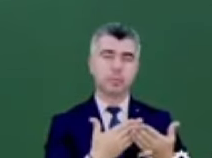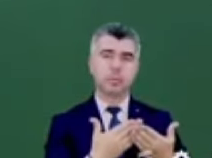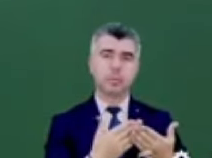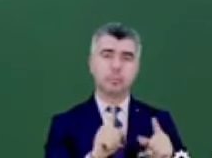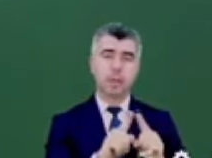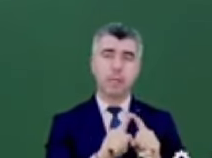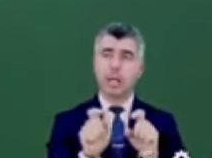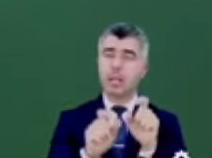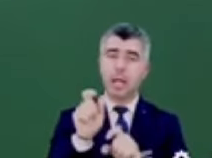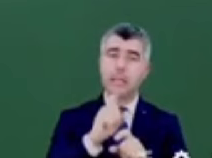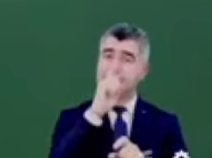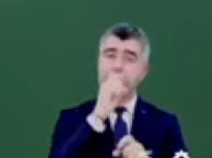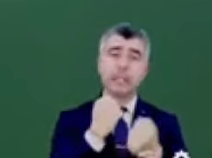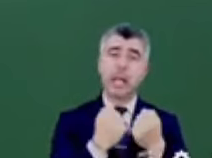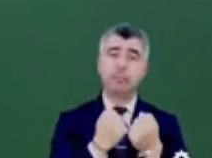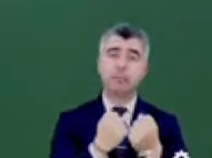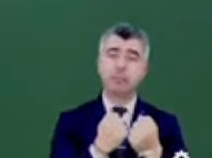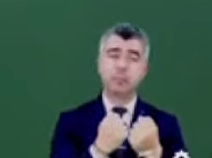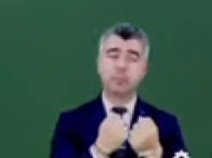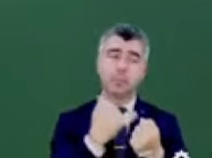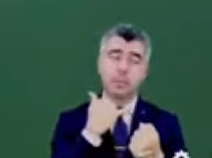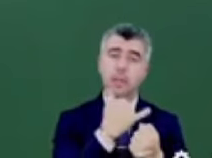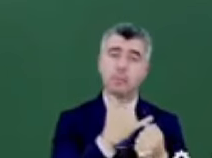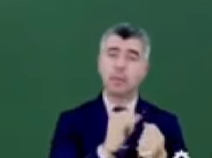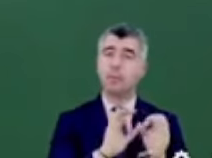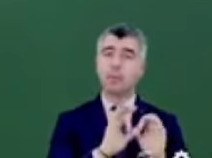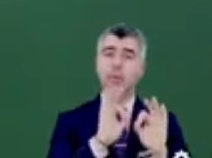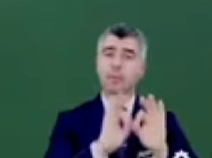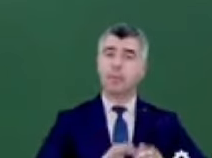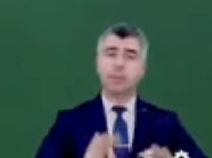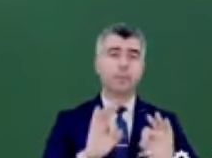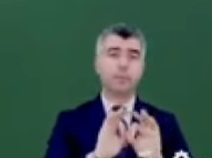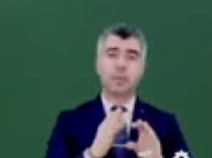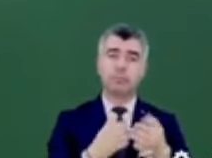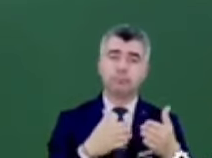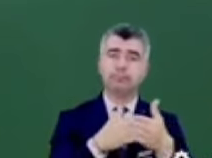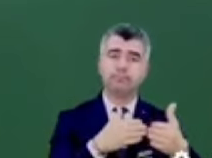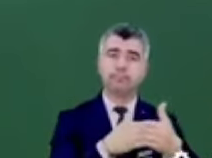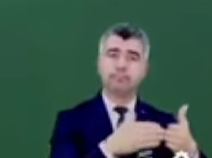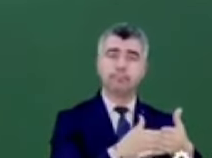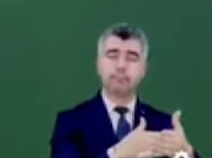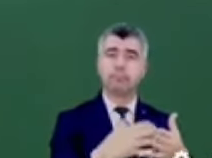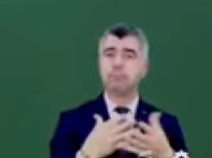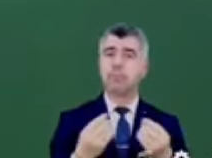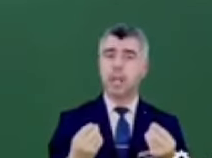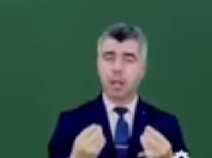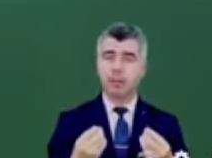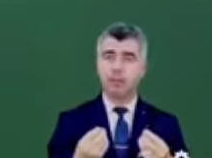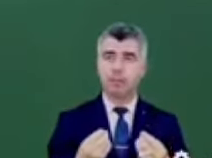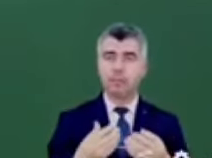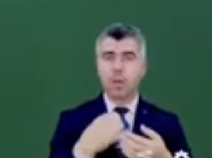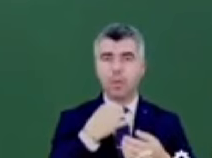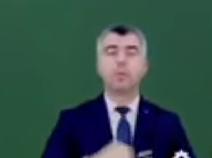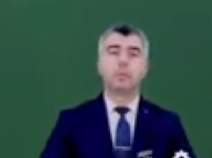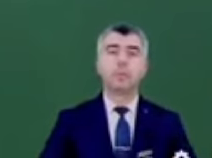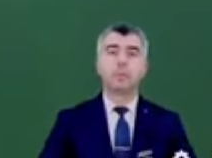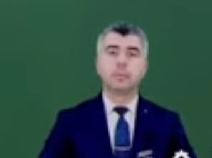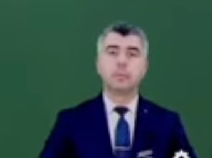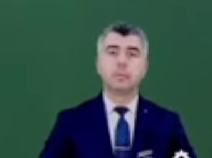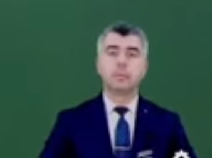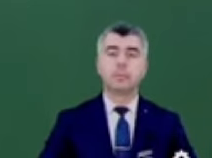في التواصل مع هذ الارقام لان ماكينش هناك مكتب اللي يمكن المواطن يوج باش يسال على الحاله ديالو